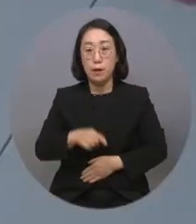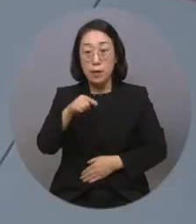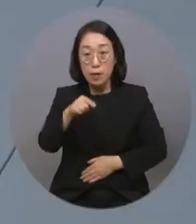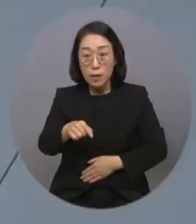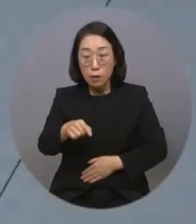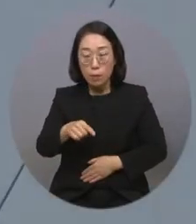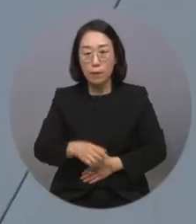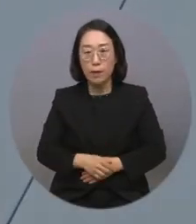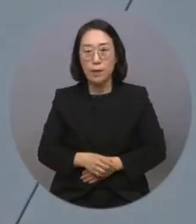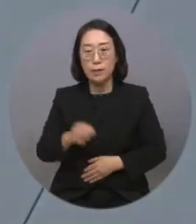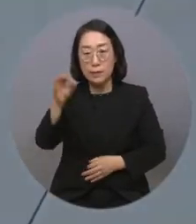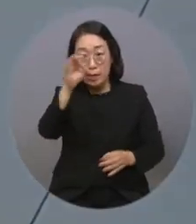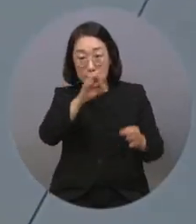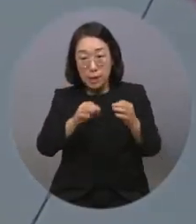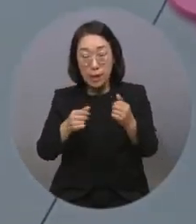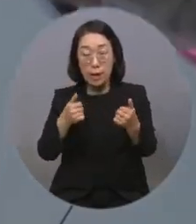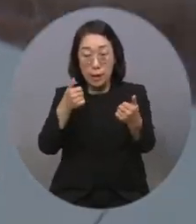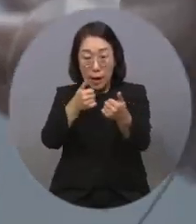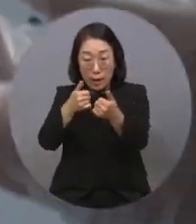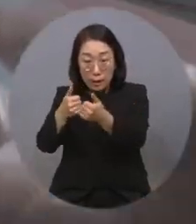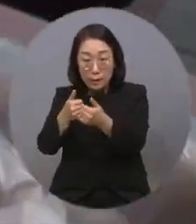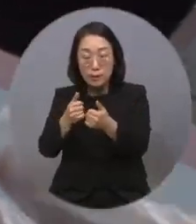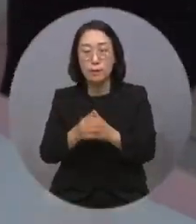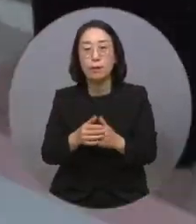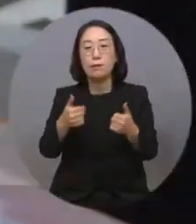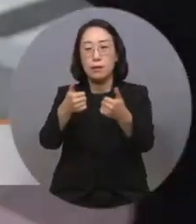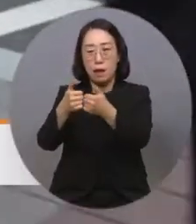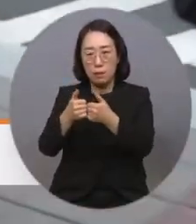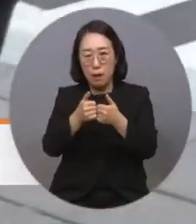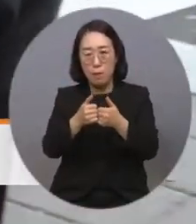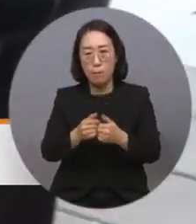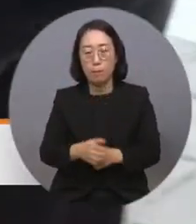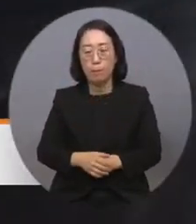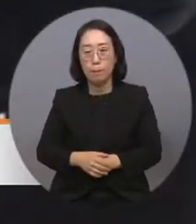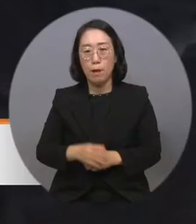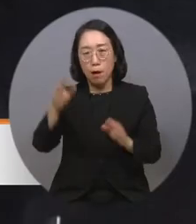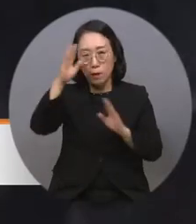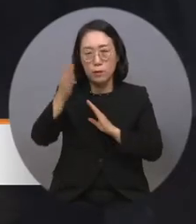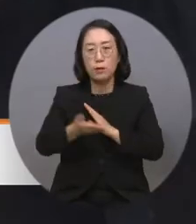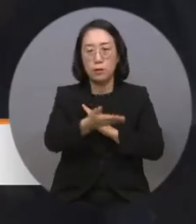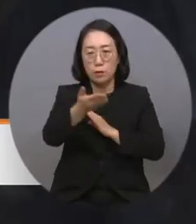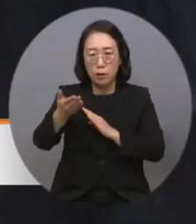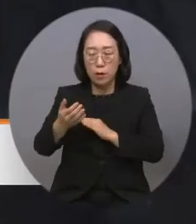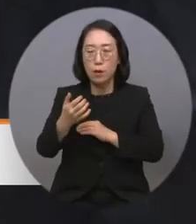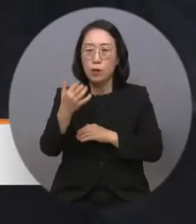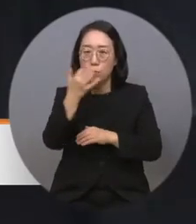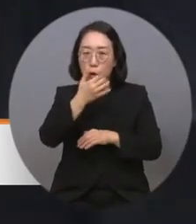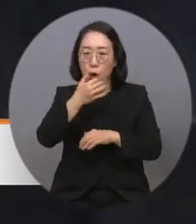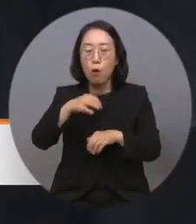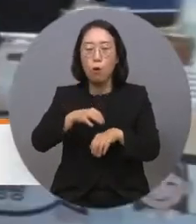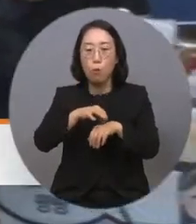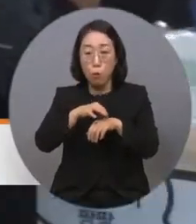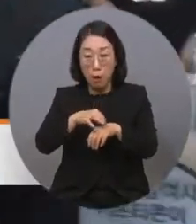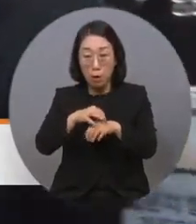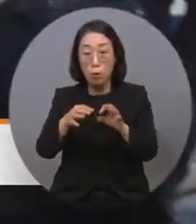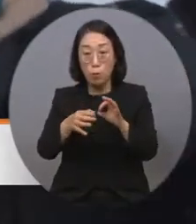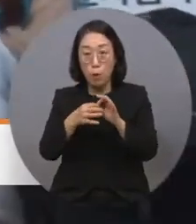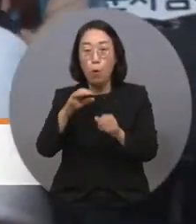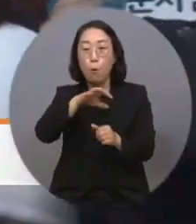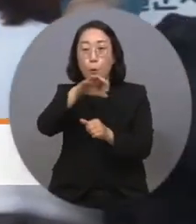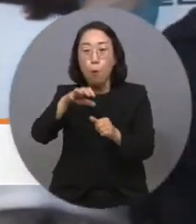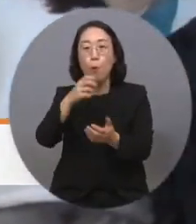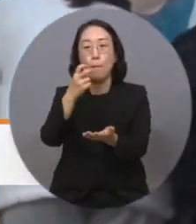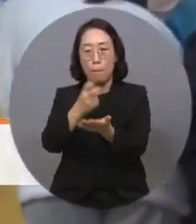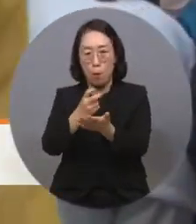찾아가는 아웃리치는 해당 지역 중고등학생에게 아동 청소년 성보호에 관한 법률 개정 사항과 피해